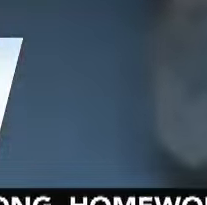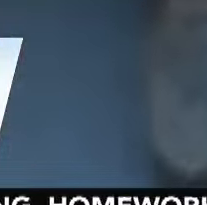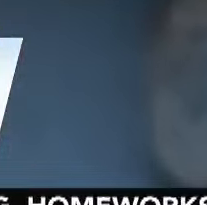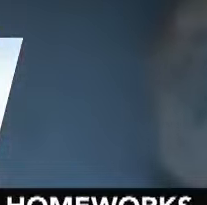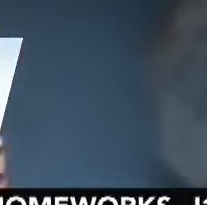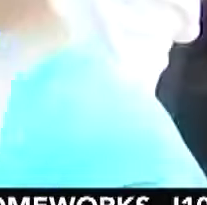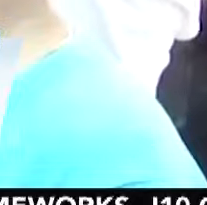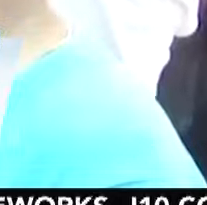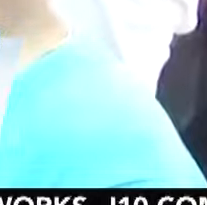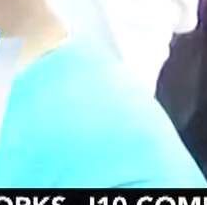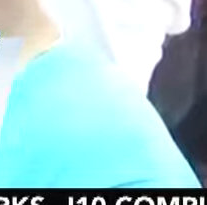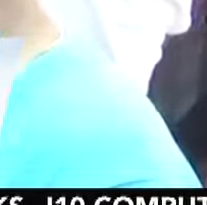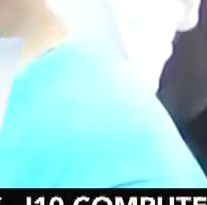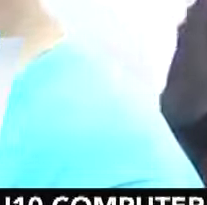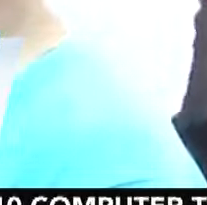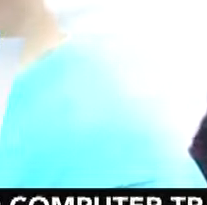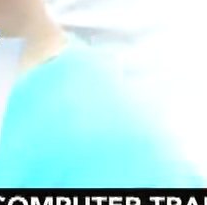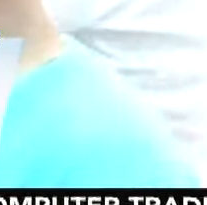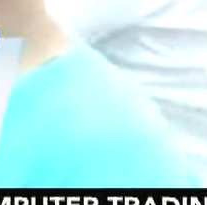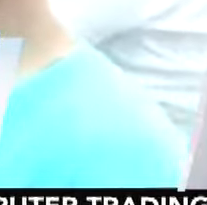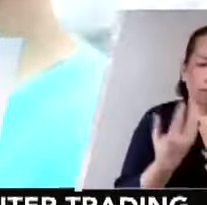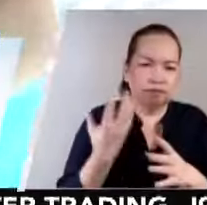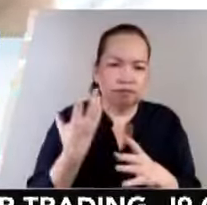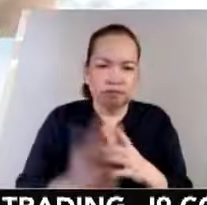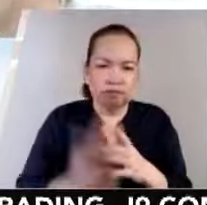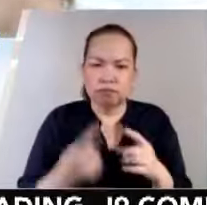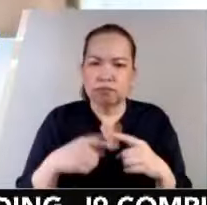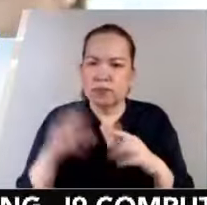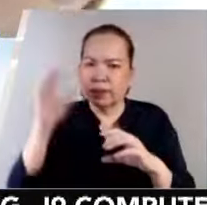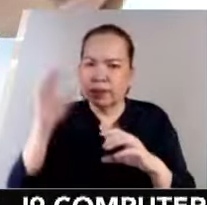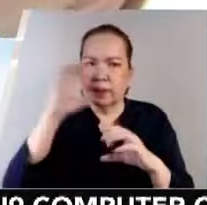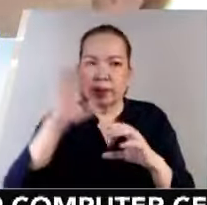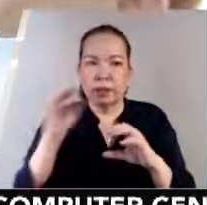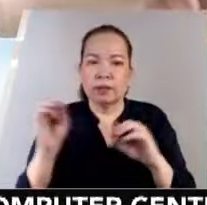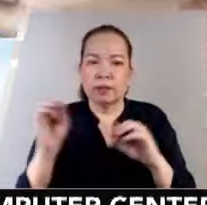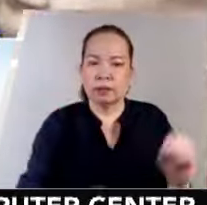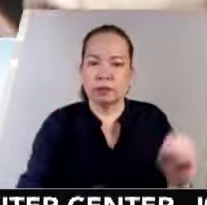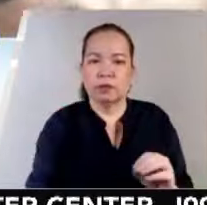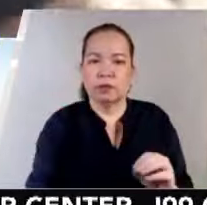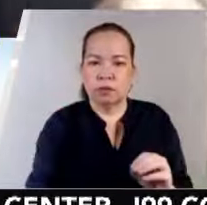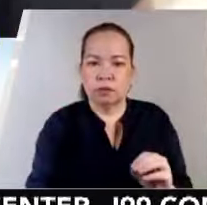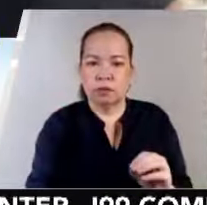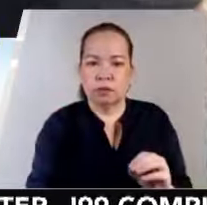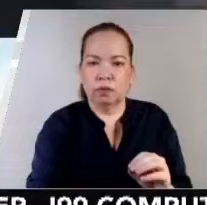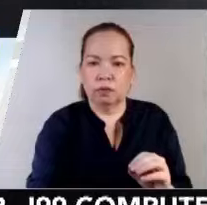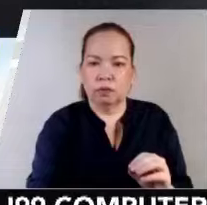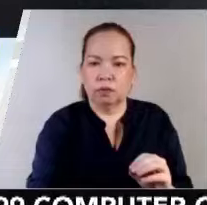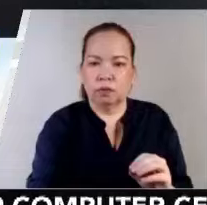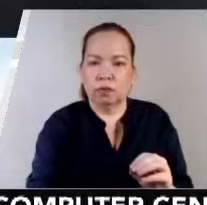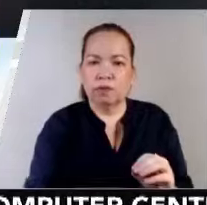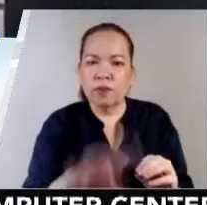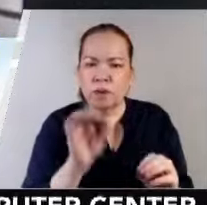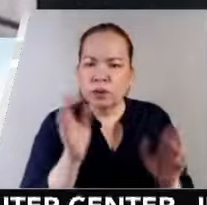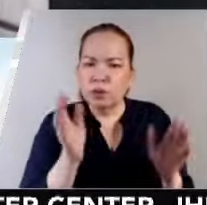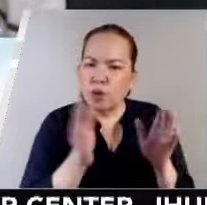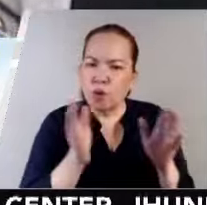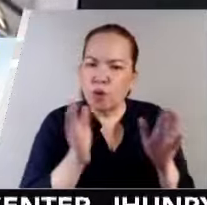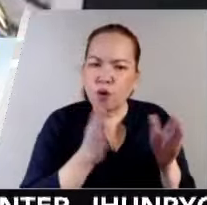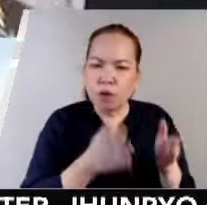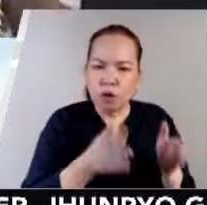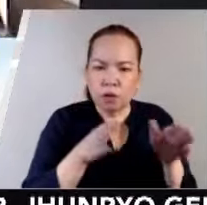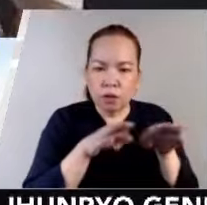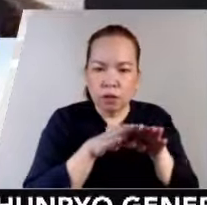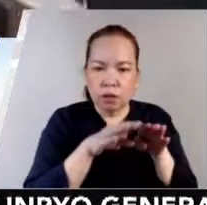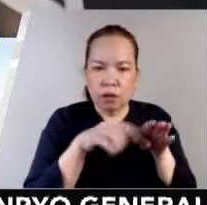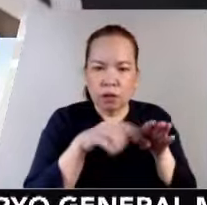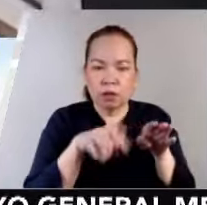nicho. Natuklasan namin, nandun po sa isang maliit na nicho, may lapida pero hindi namin alam